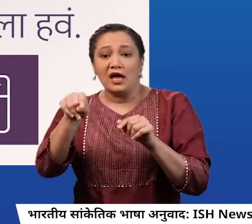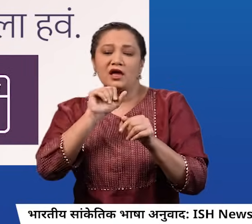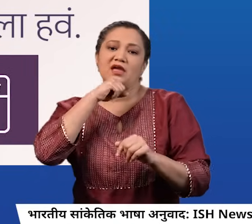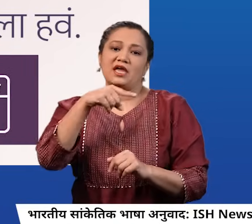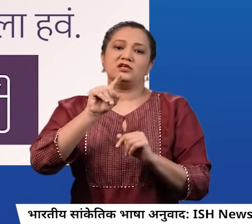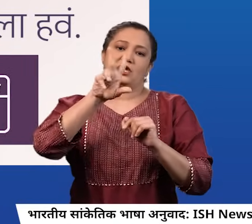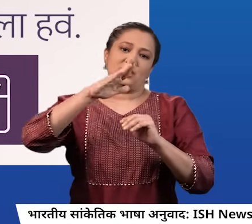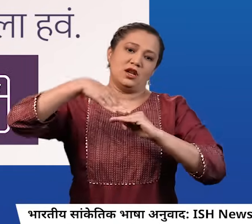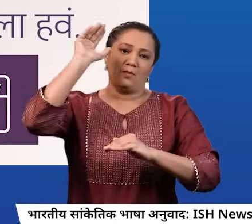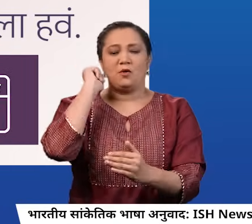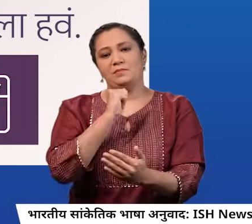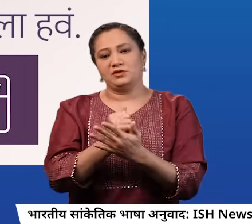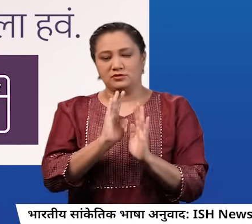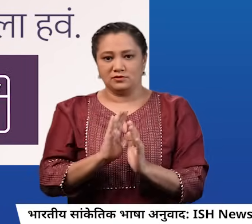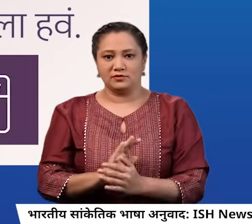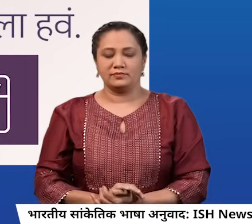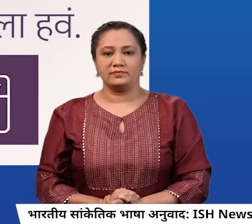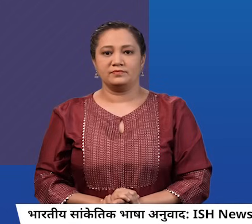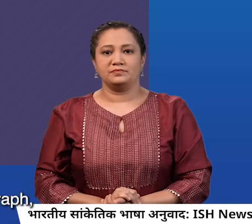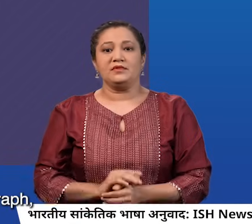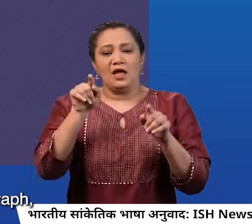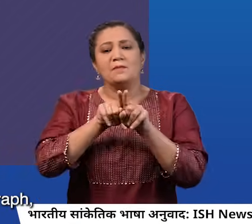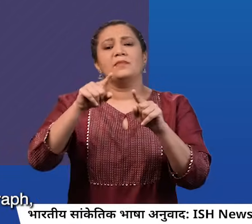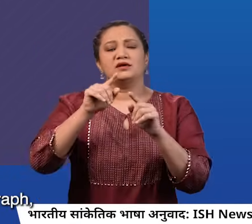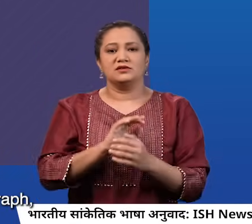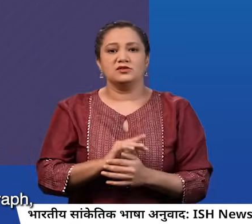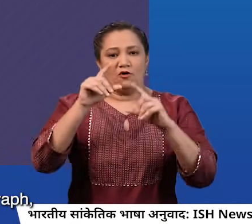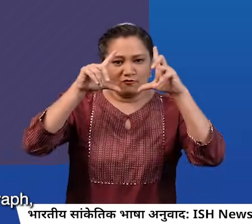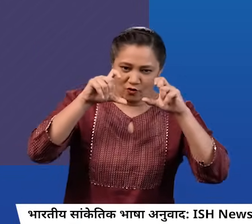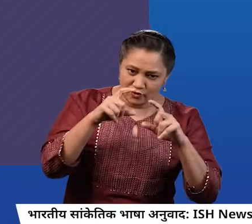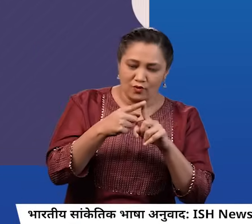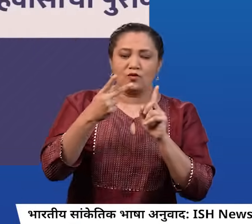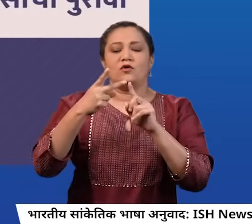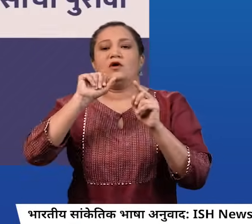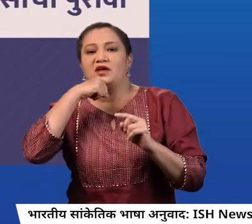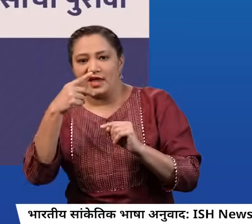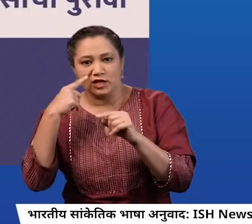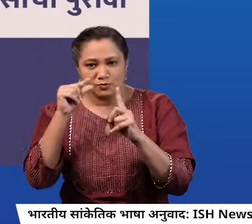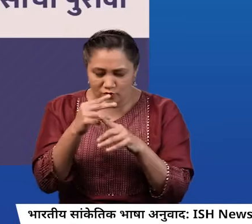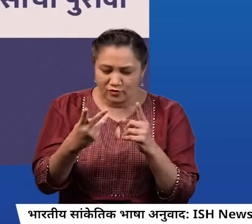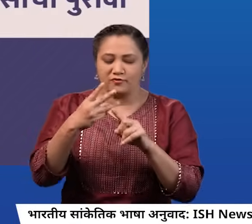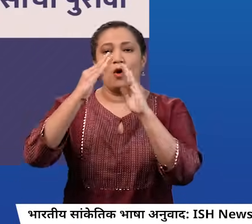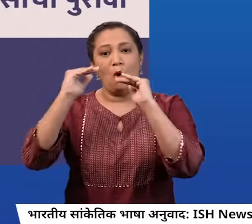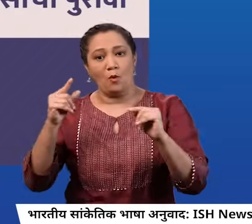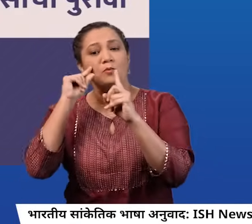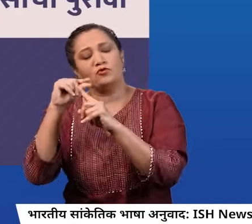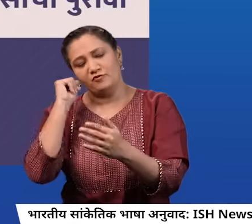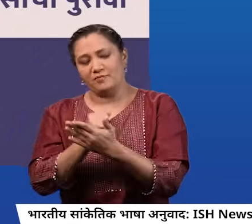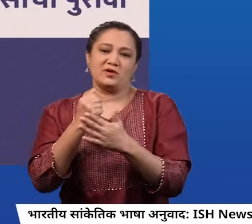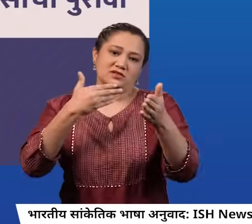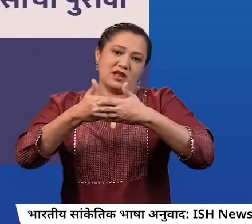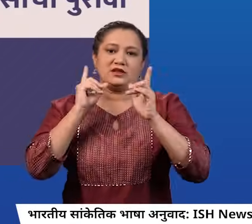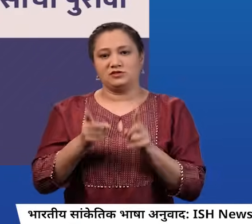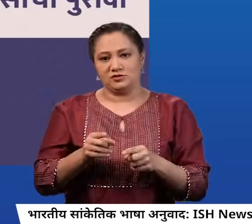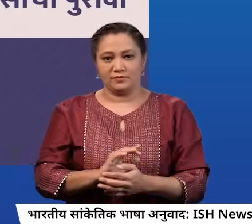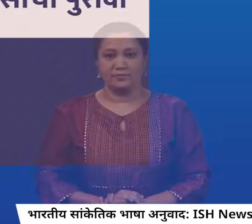वय अठरा किमा त्या पेक्षा जास्त असायला हव या सोबतच अपला चाया चित्र वयाचा आणी रहिवाचाचा पुरावा हे दस्ता एवज ही